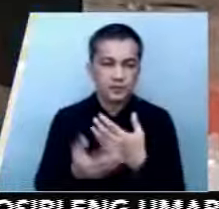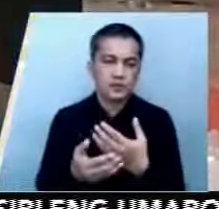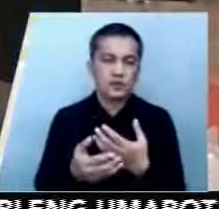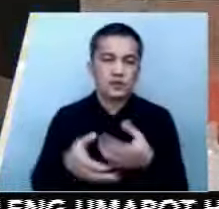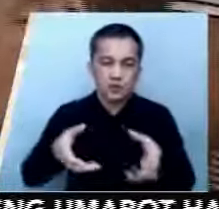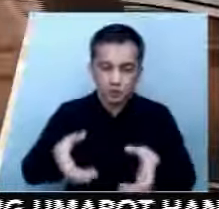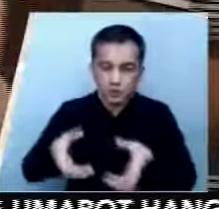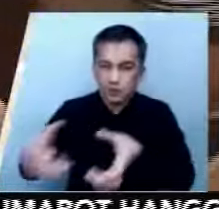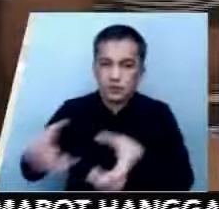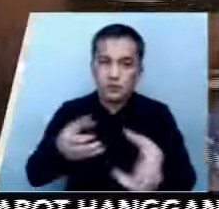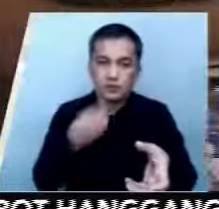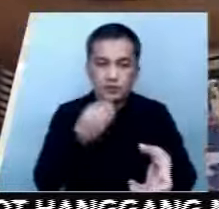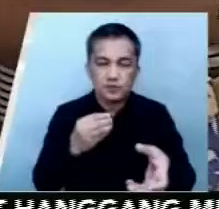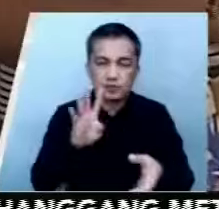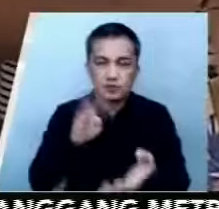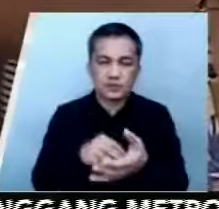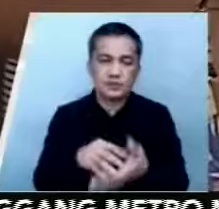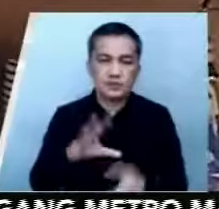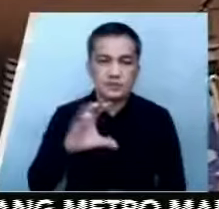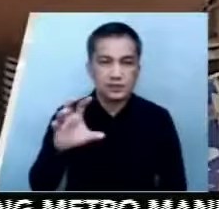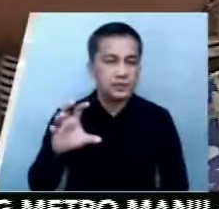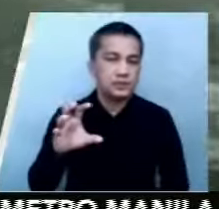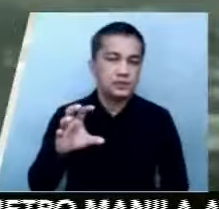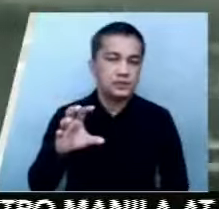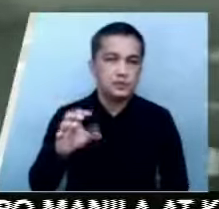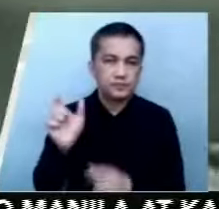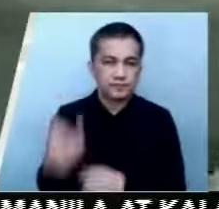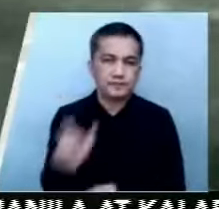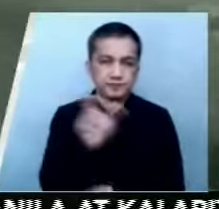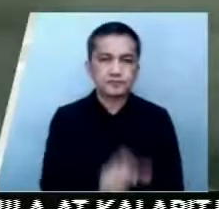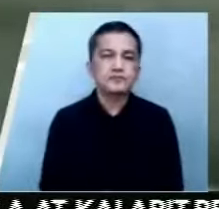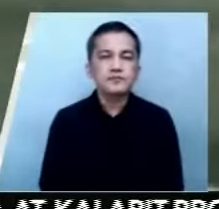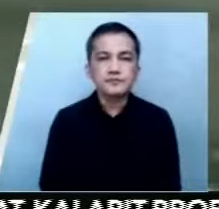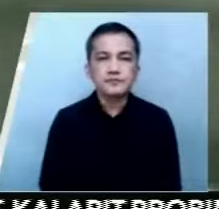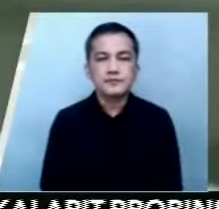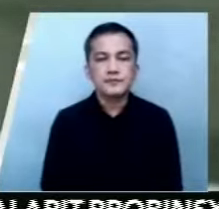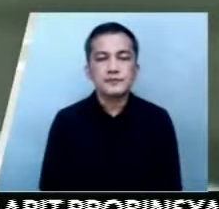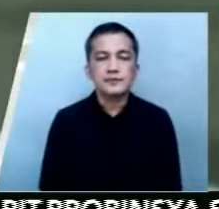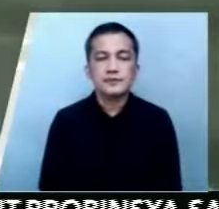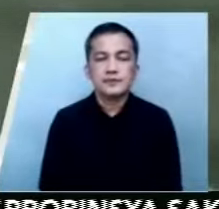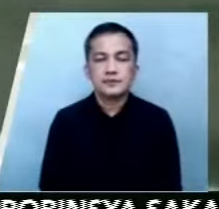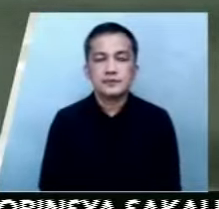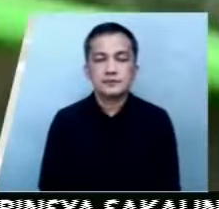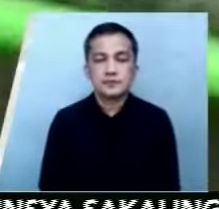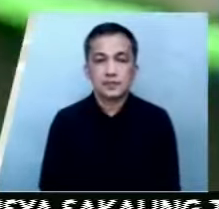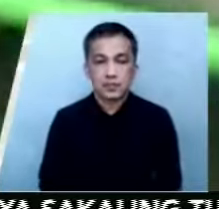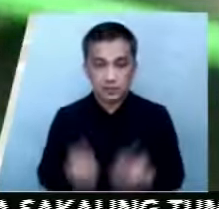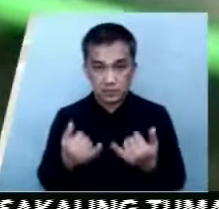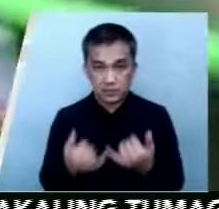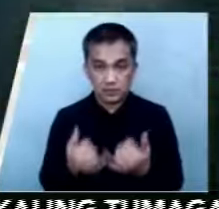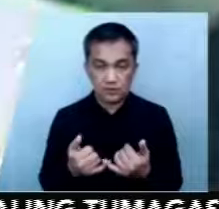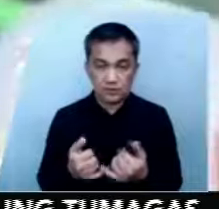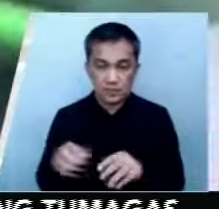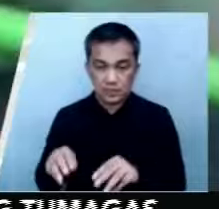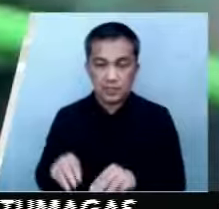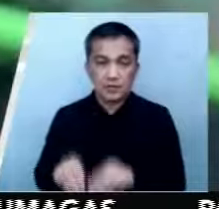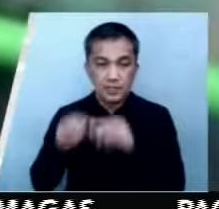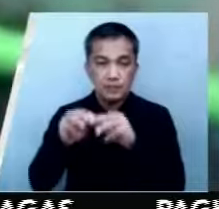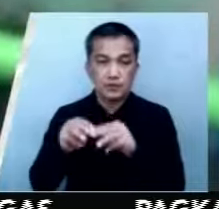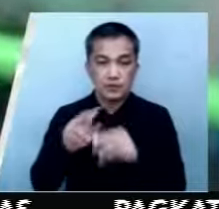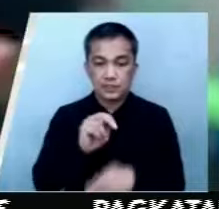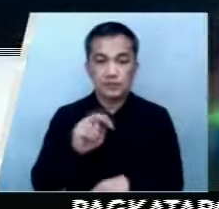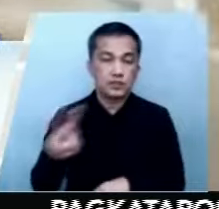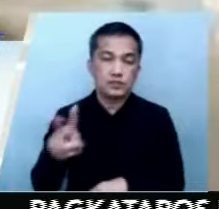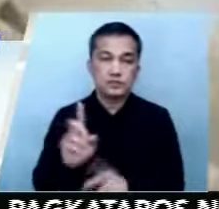sa 4,500 na individual. Ngayong araw, sa Malabon at Navotas naman tayo